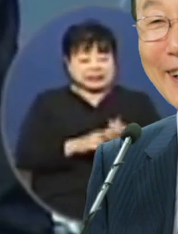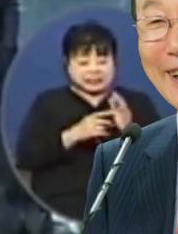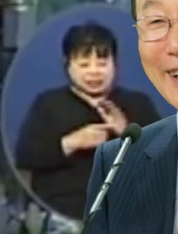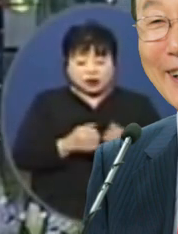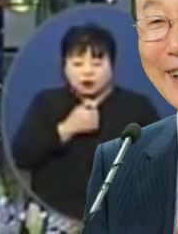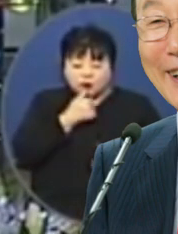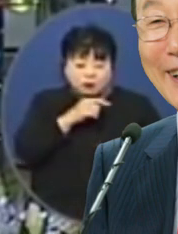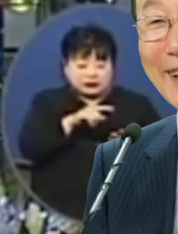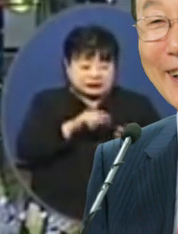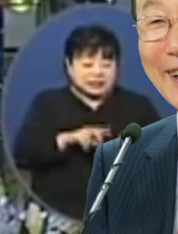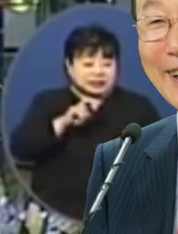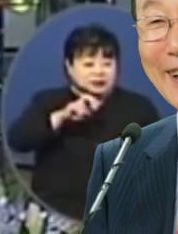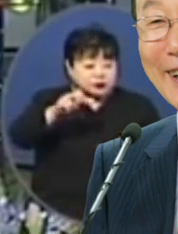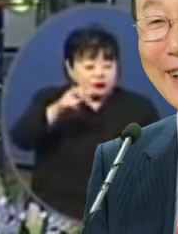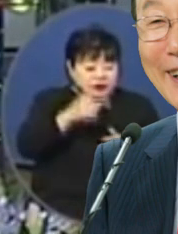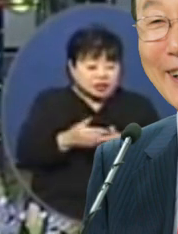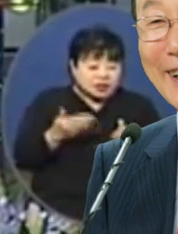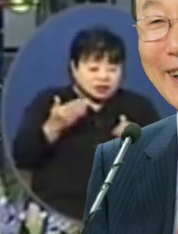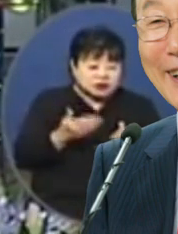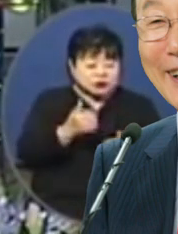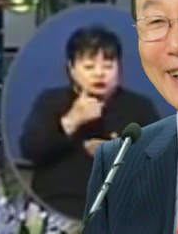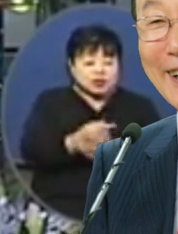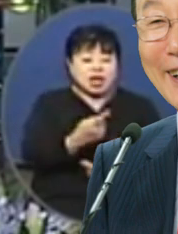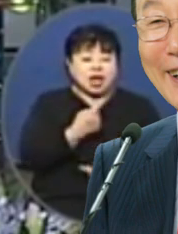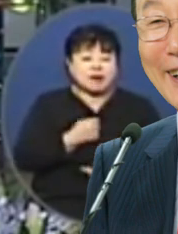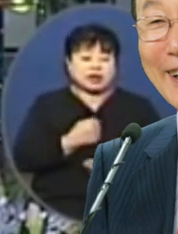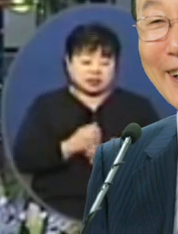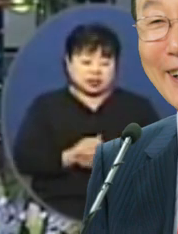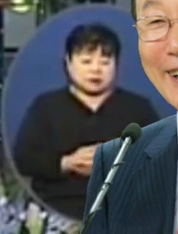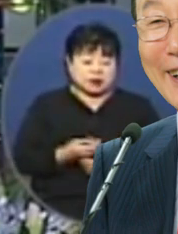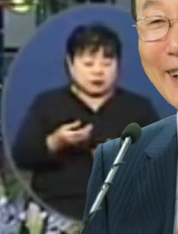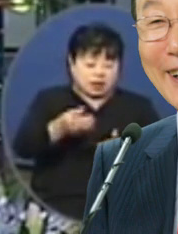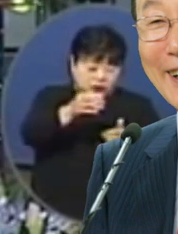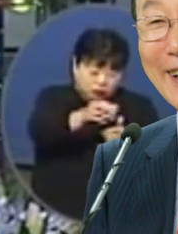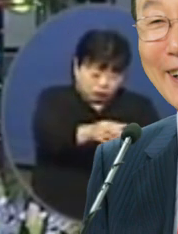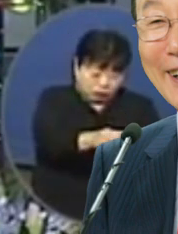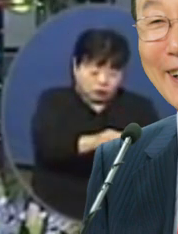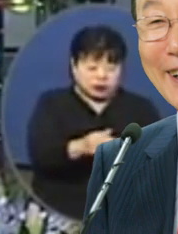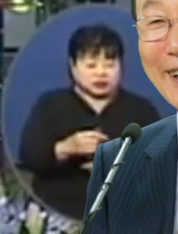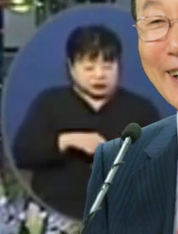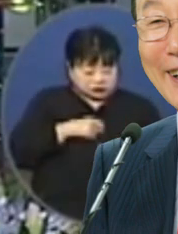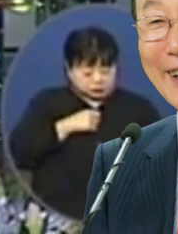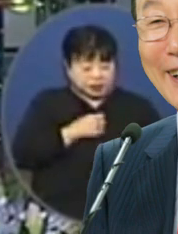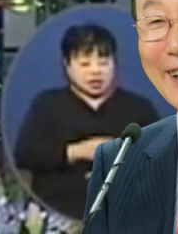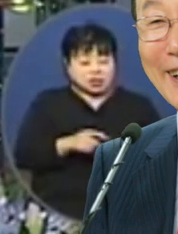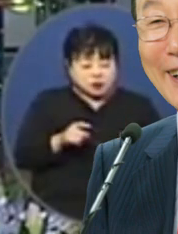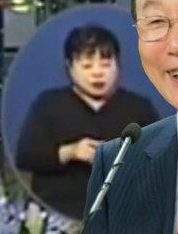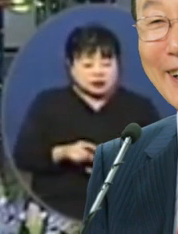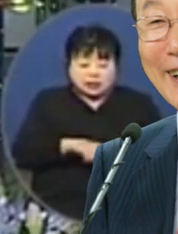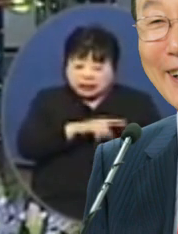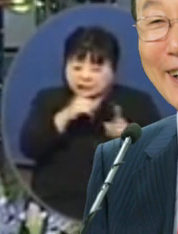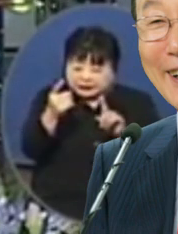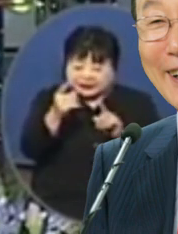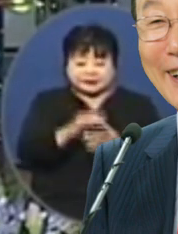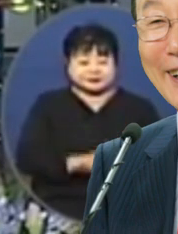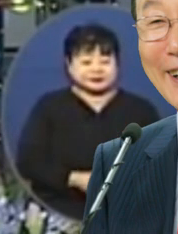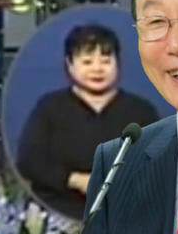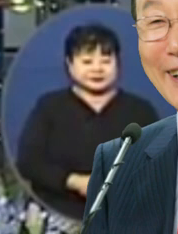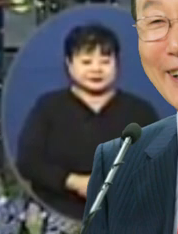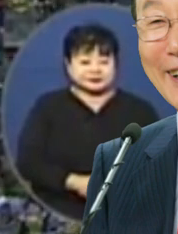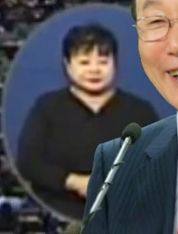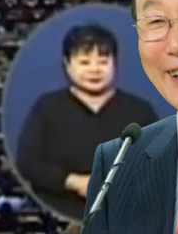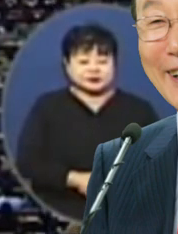로마서 4장 25절에 예수는 우리가 범죄하기 때문에 내 주님이 되고 우리를 의롭다 하시기 위하여 살아나셨다고 말씀하고 있는